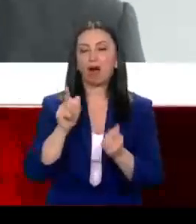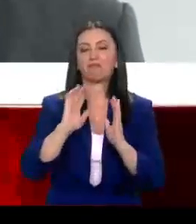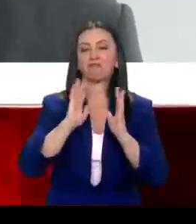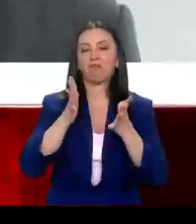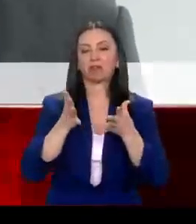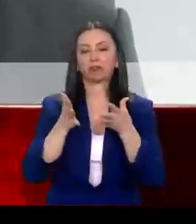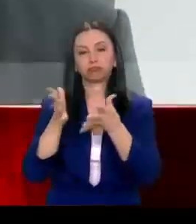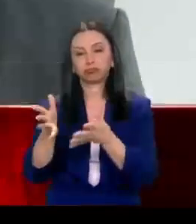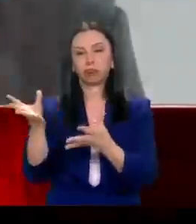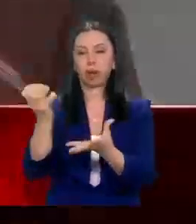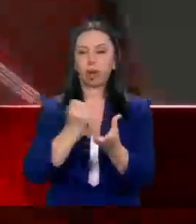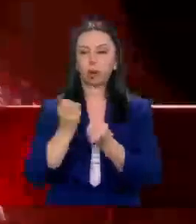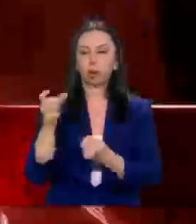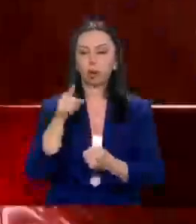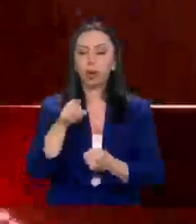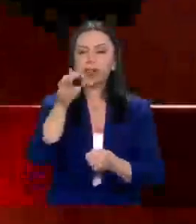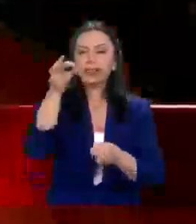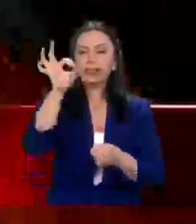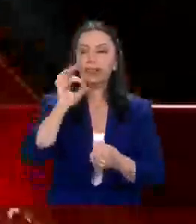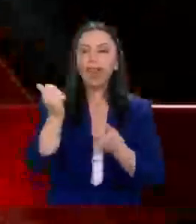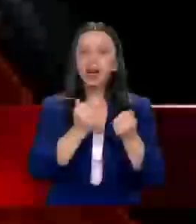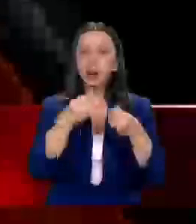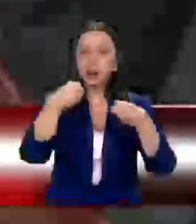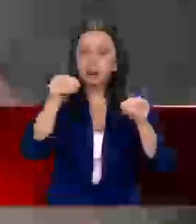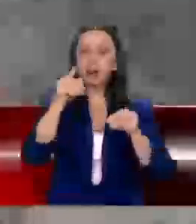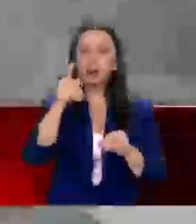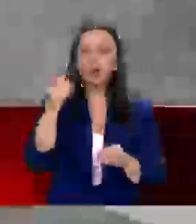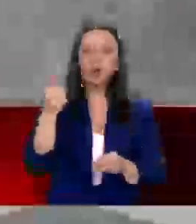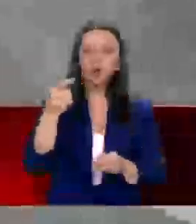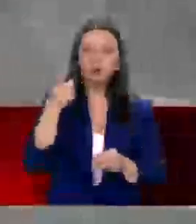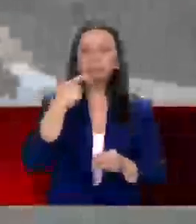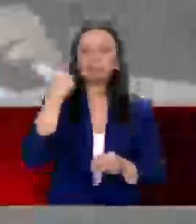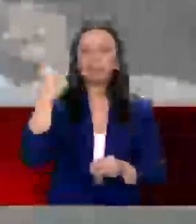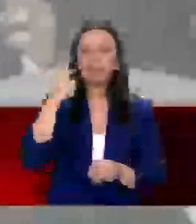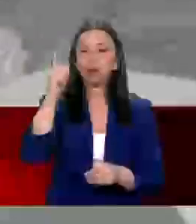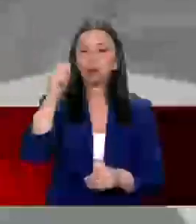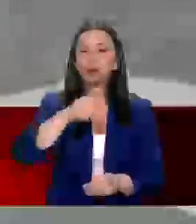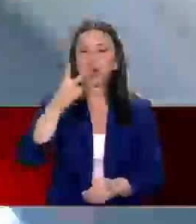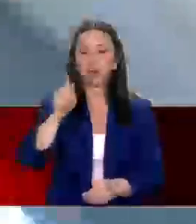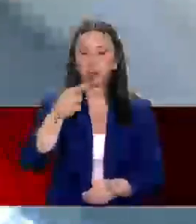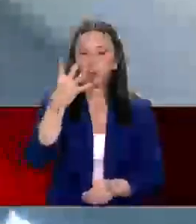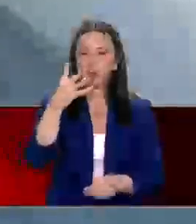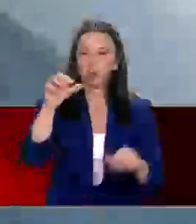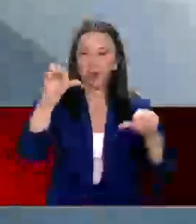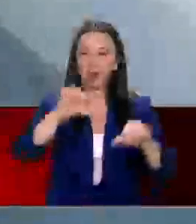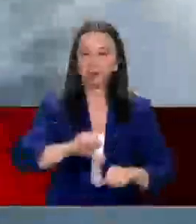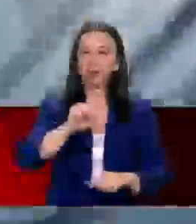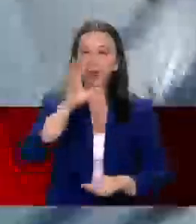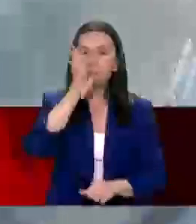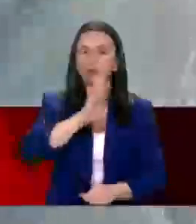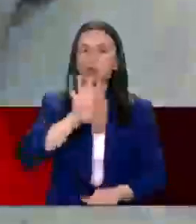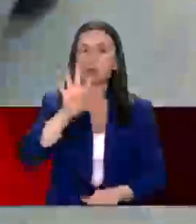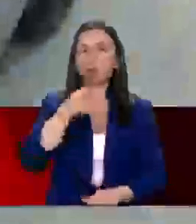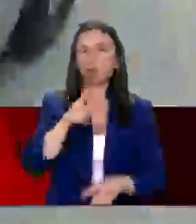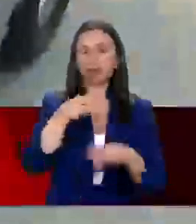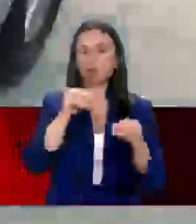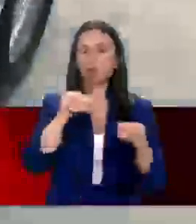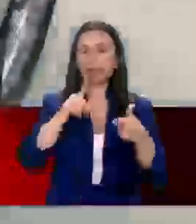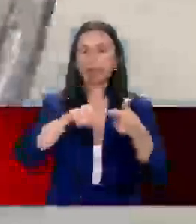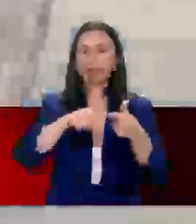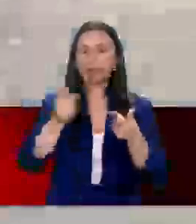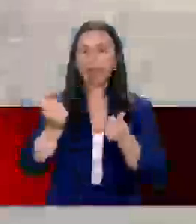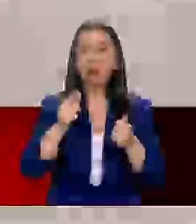yönelim eğilimi gösterdiler. Evet. Sıfır otomobil satışı bir önceki seneye göre %2,4 azalarak 505 bin adet satıldı. Ama